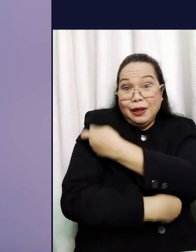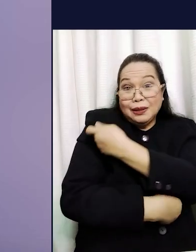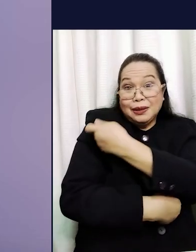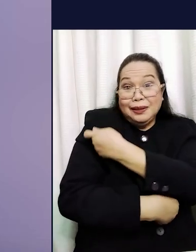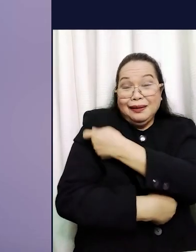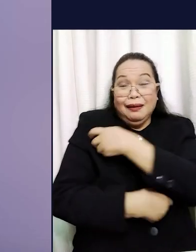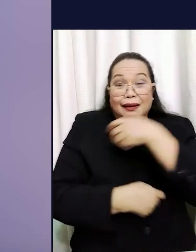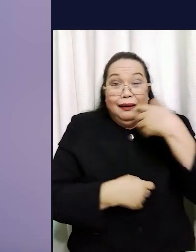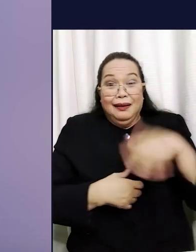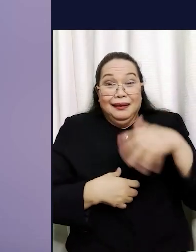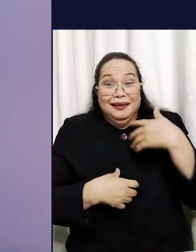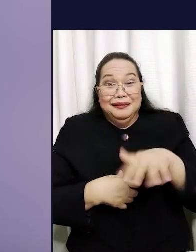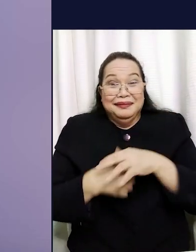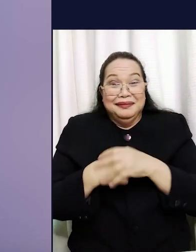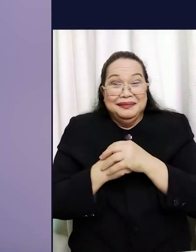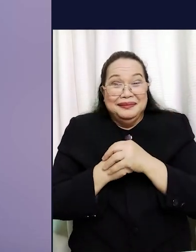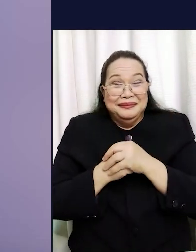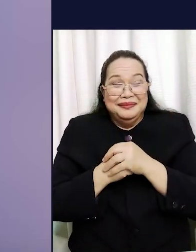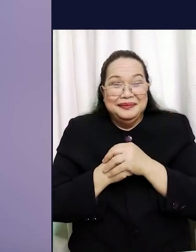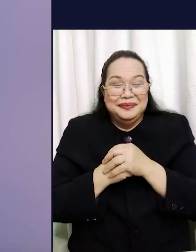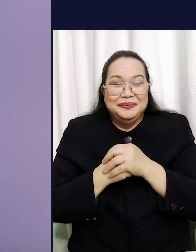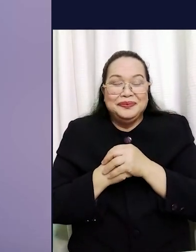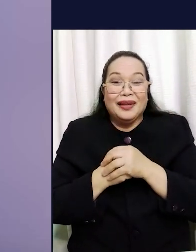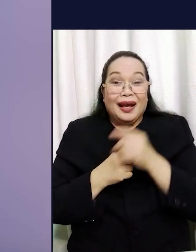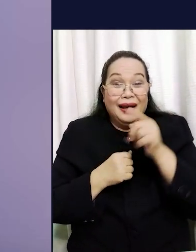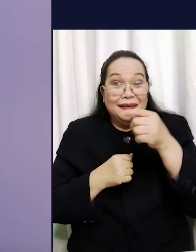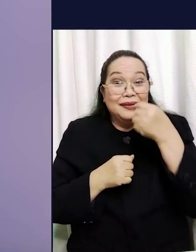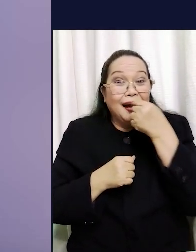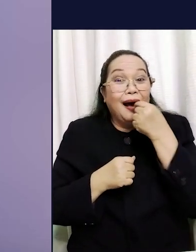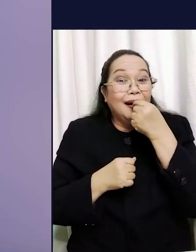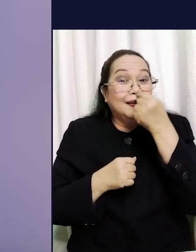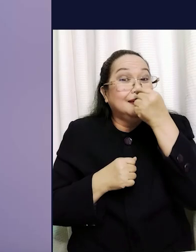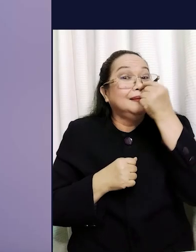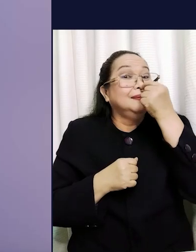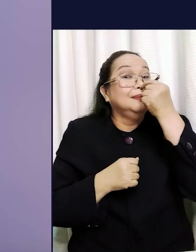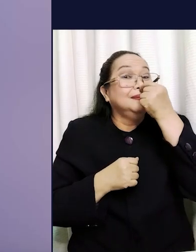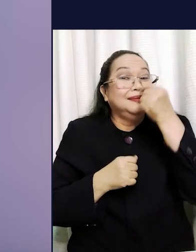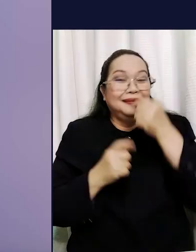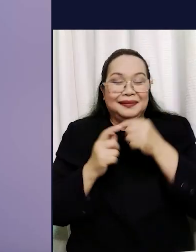Di mo alam kung anong pinagdadaanan. Pero, this is an